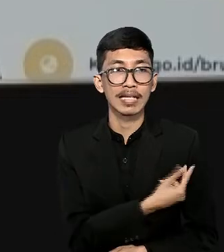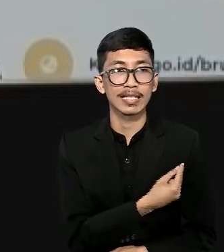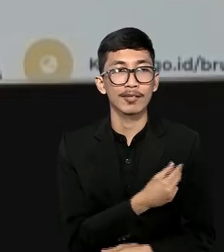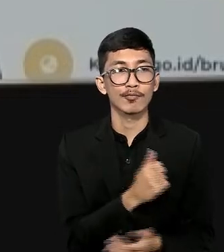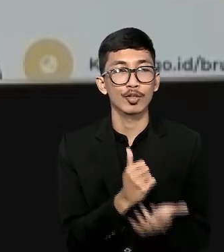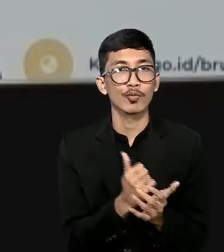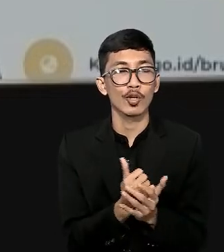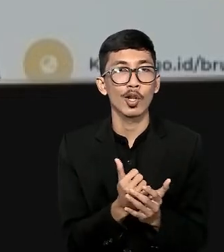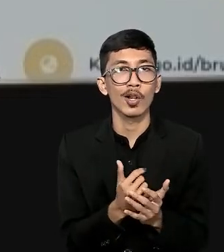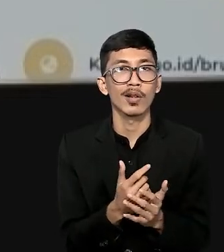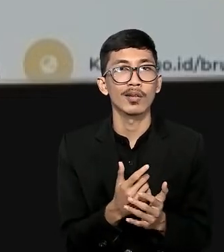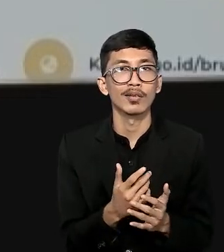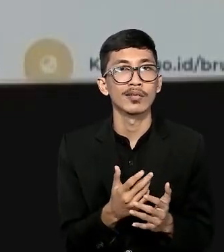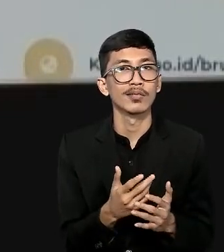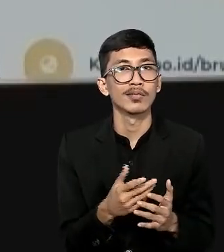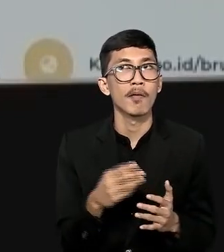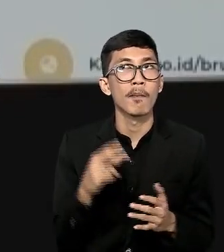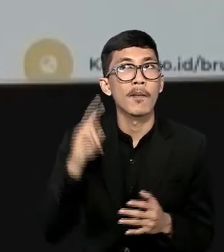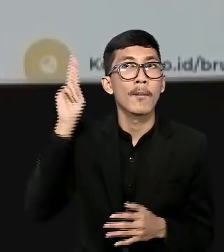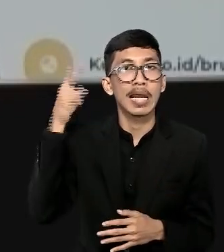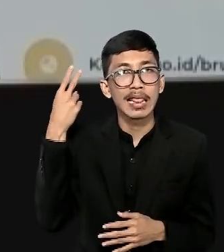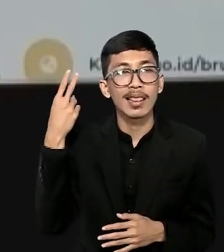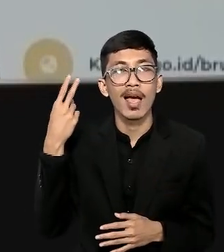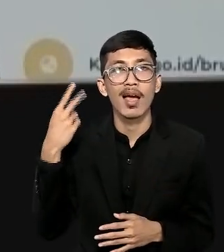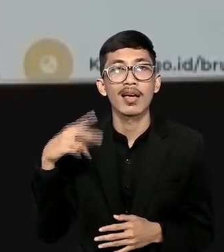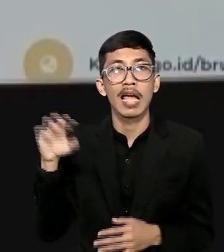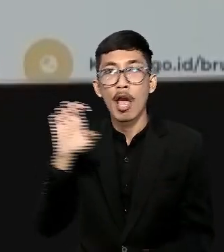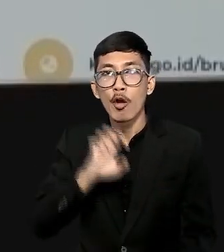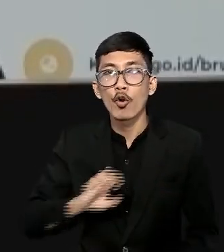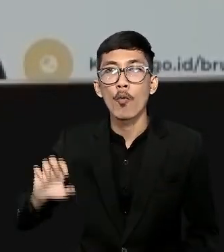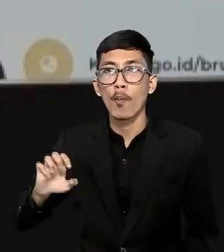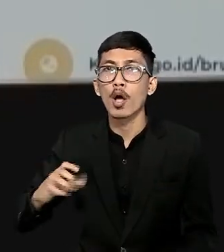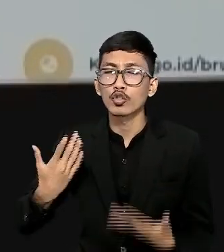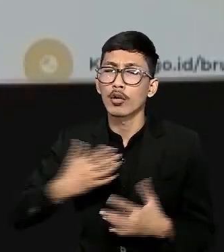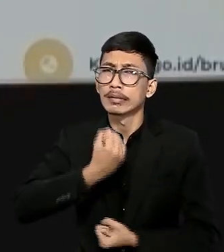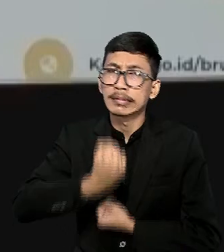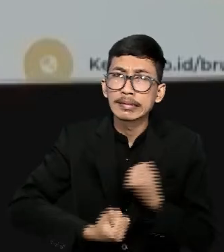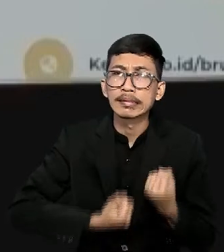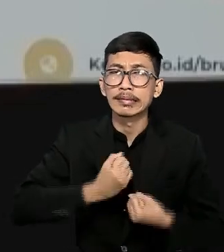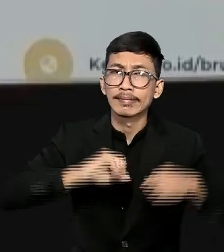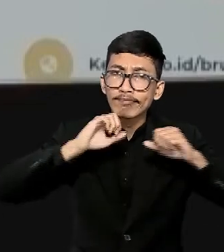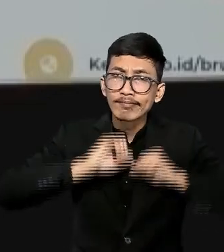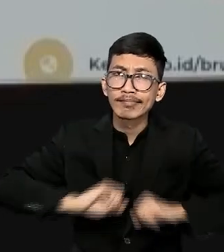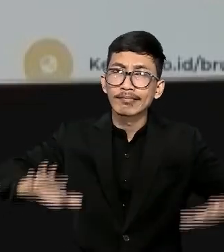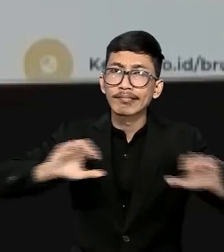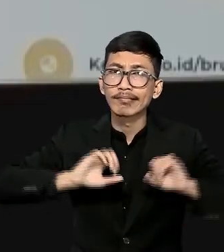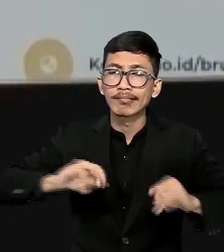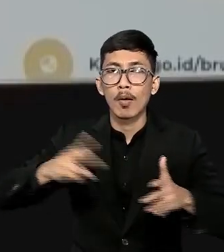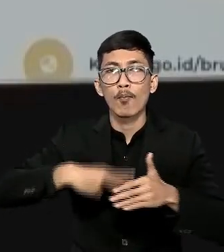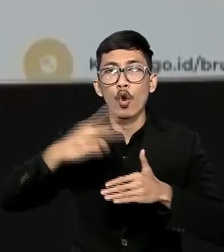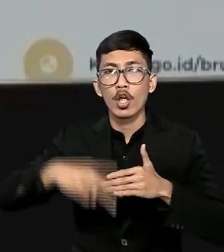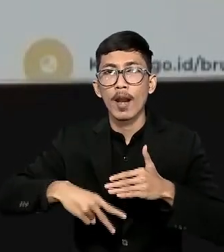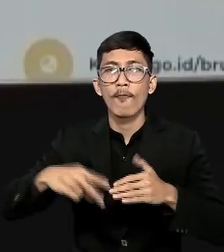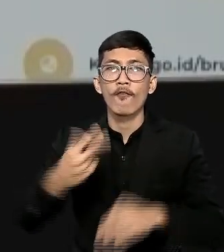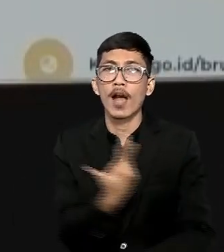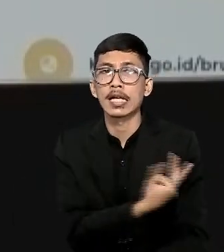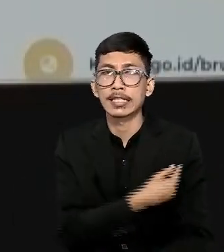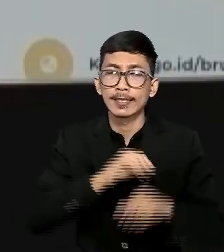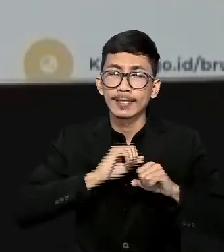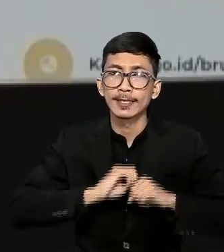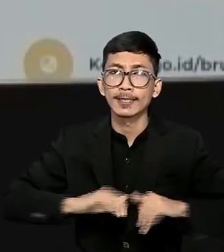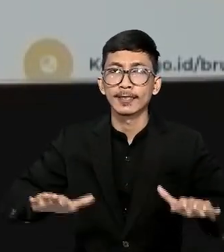dilakukan oleh untuknya pemerintah-pemerintah di Uni Eropa ini mereka mempercepat memang program Booster yang